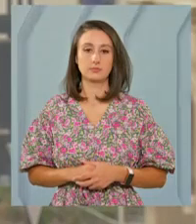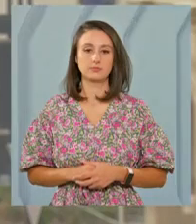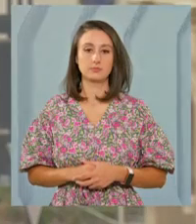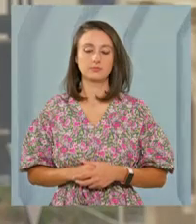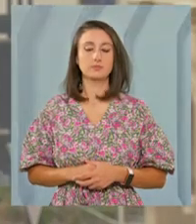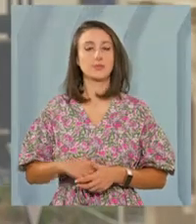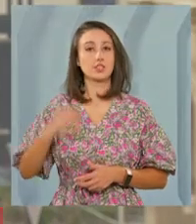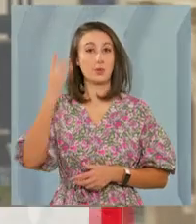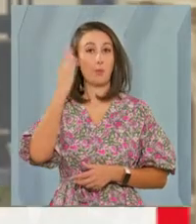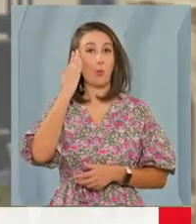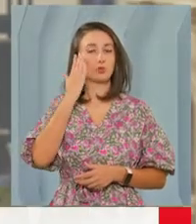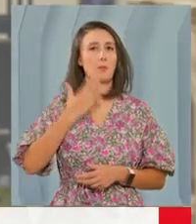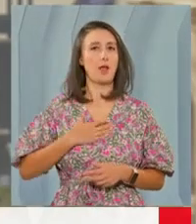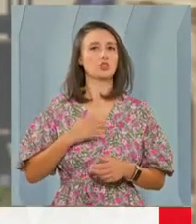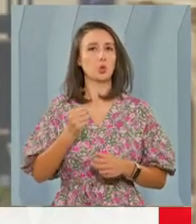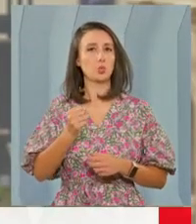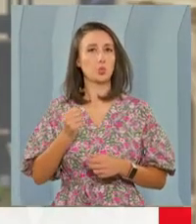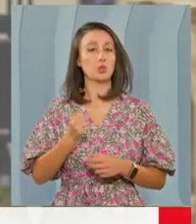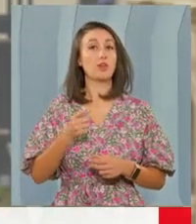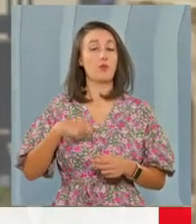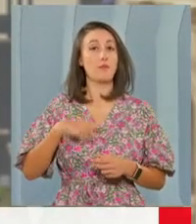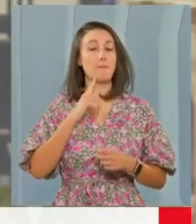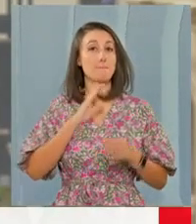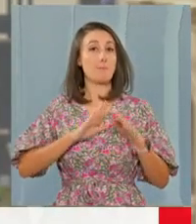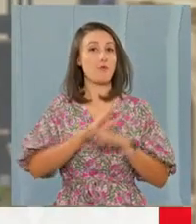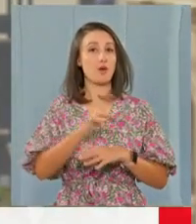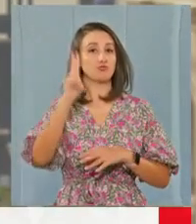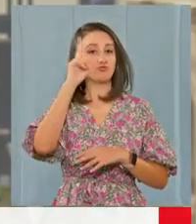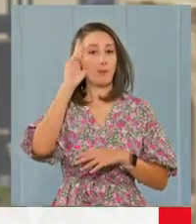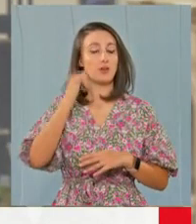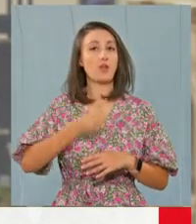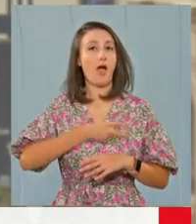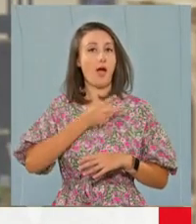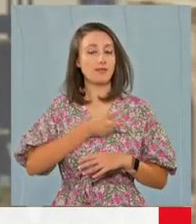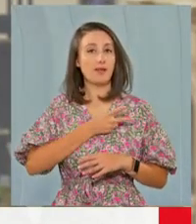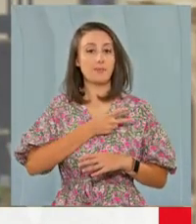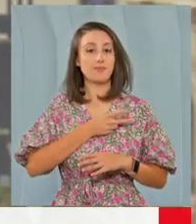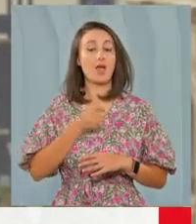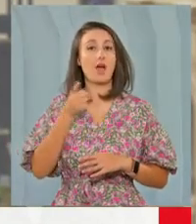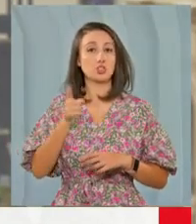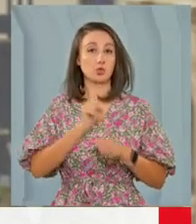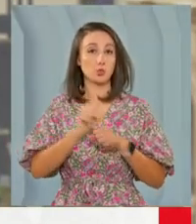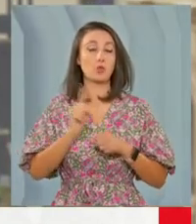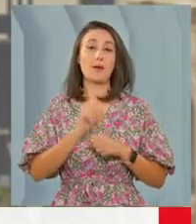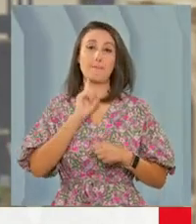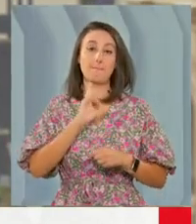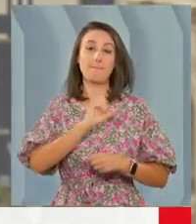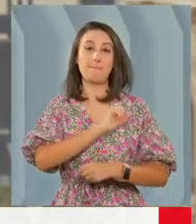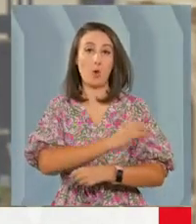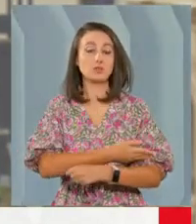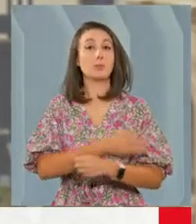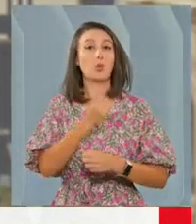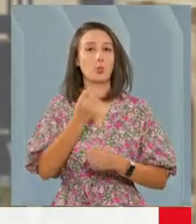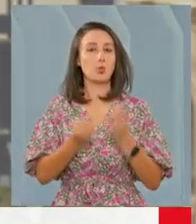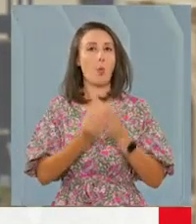cele mai cunoscute atracții turistice din România vor fi promovate în Germania și Marea Britanie acest lucru va fi posibil datorită